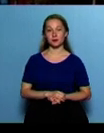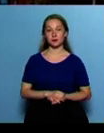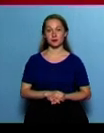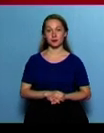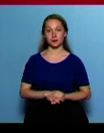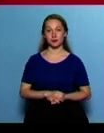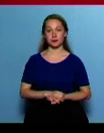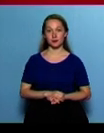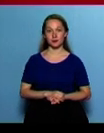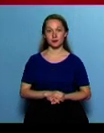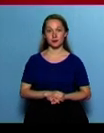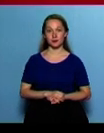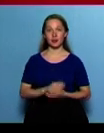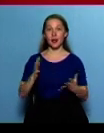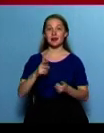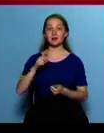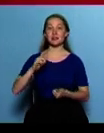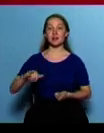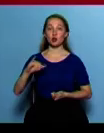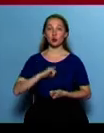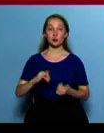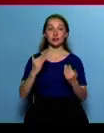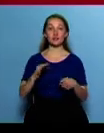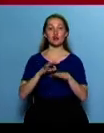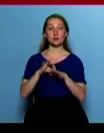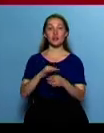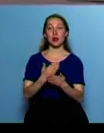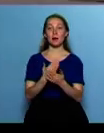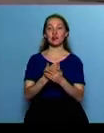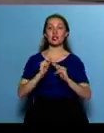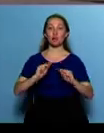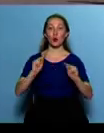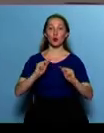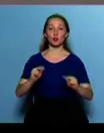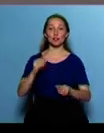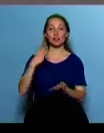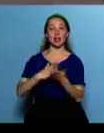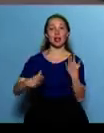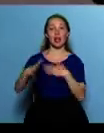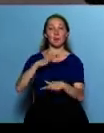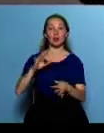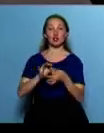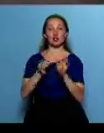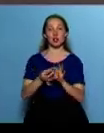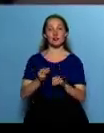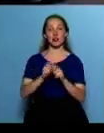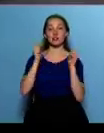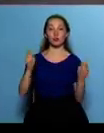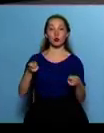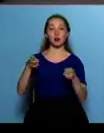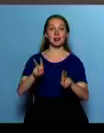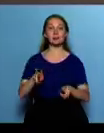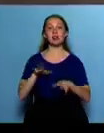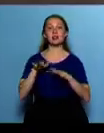Удмуртия». Спасатели Удмуртии сегодня провели показательное учение. На центральной площади Ижевска развернулась целая спецоперация.